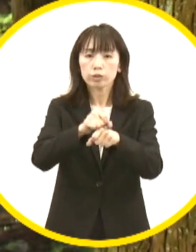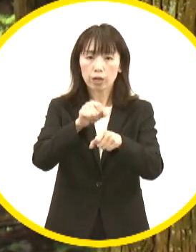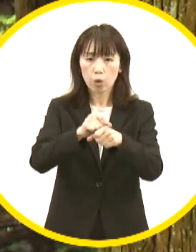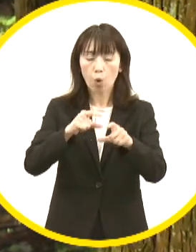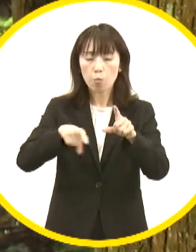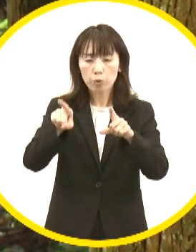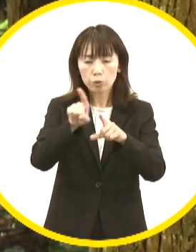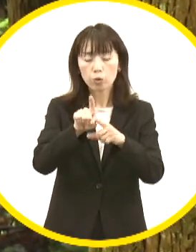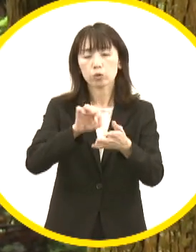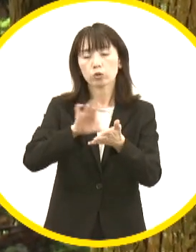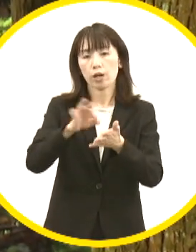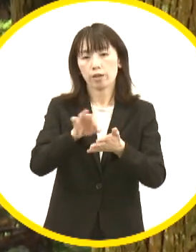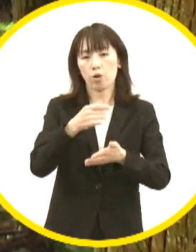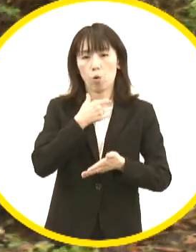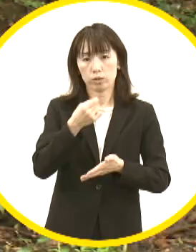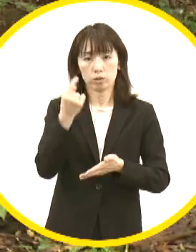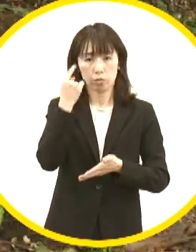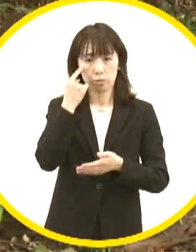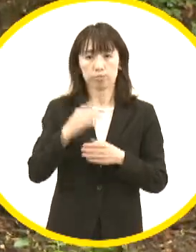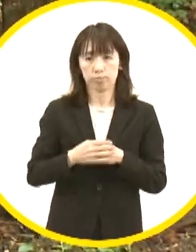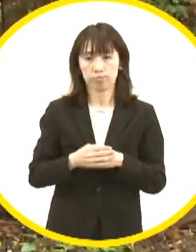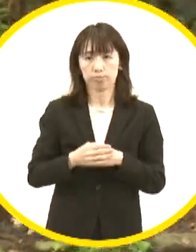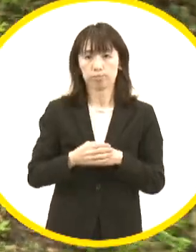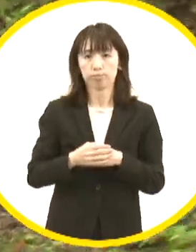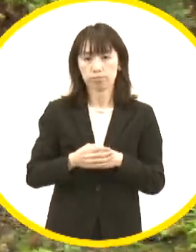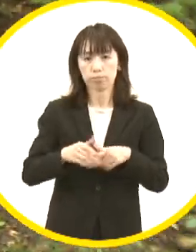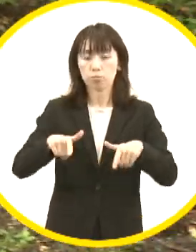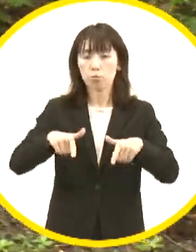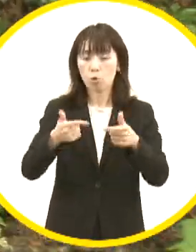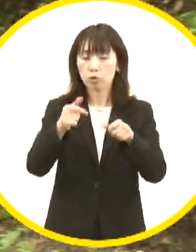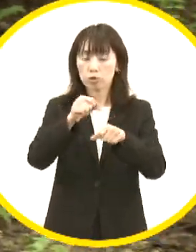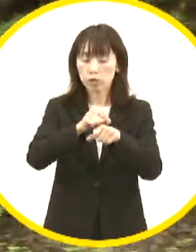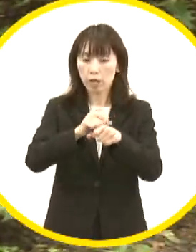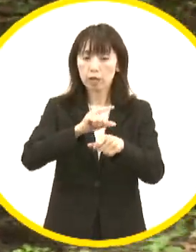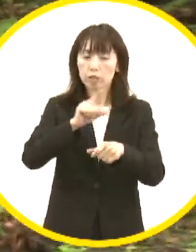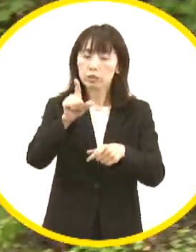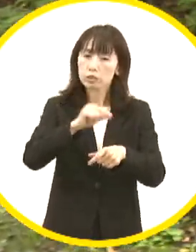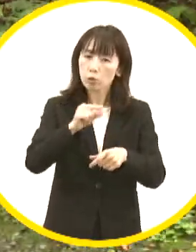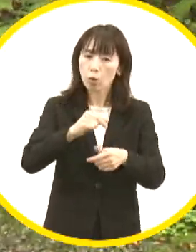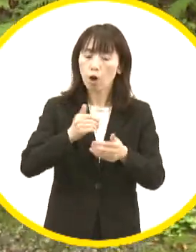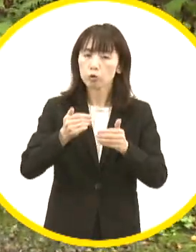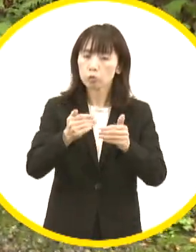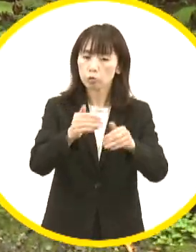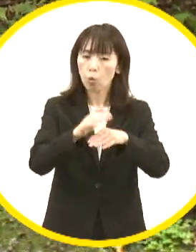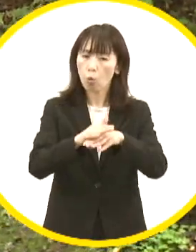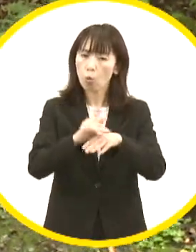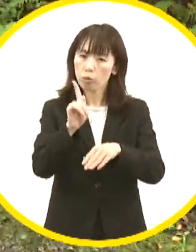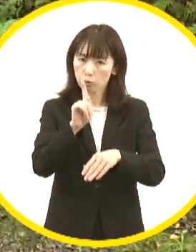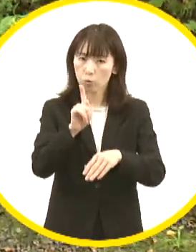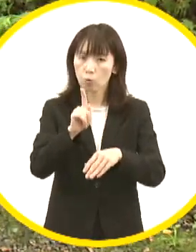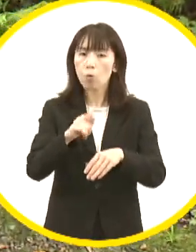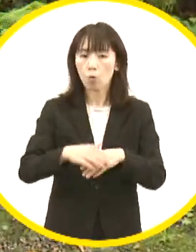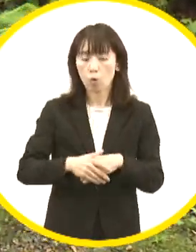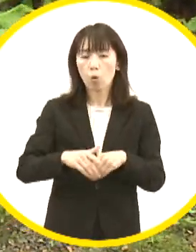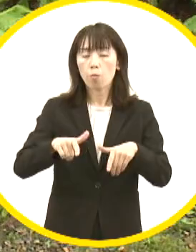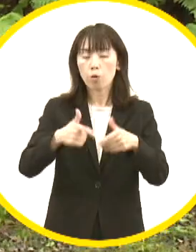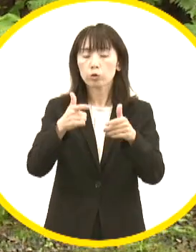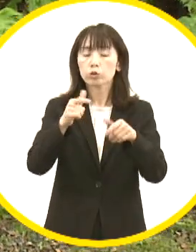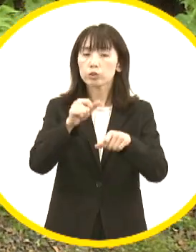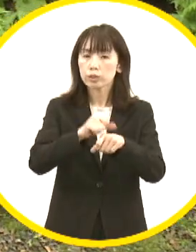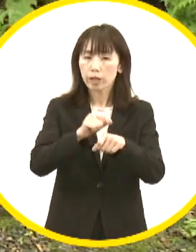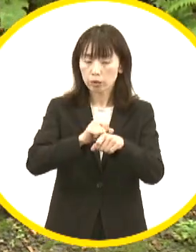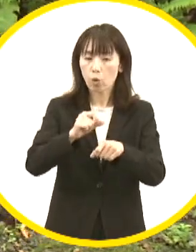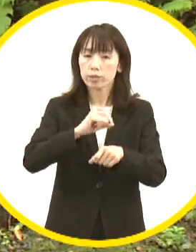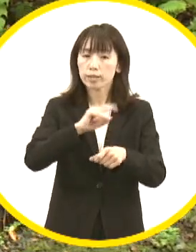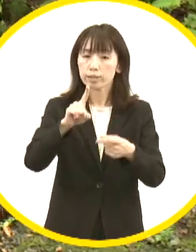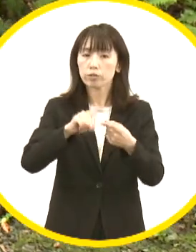っと使ってほしいなと思います。 ではどうすれば木材利用が進むんでしょうか。木材を積極的